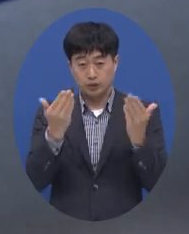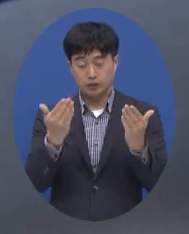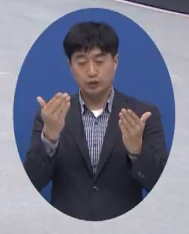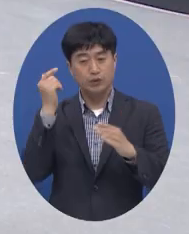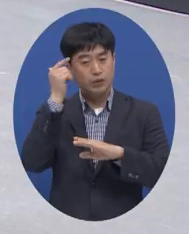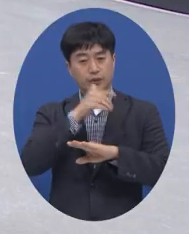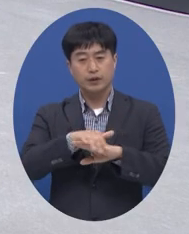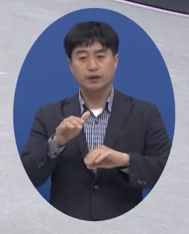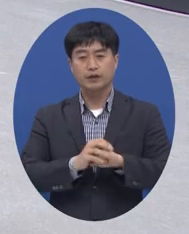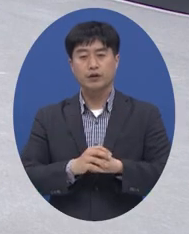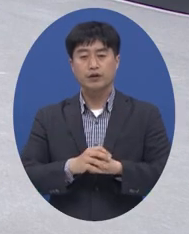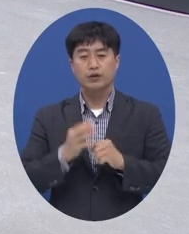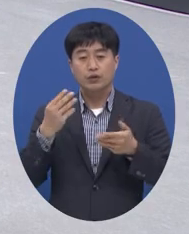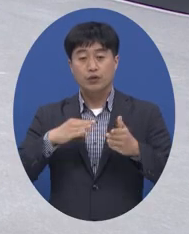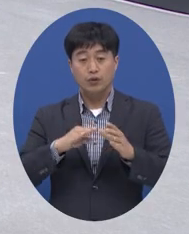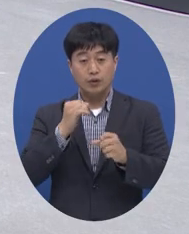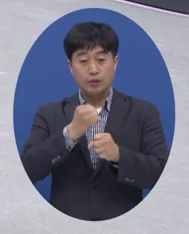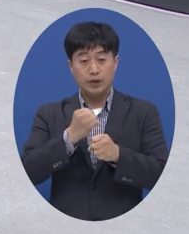예정.